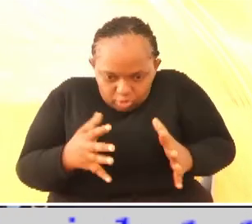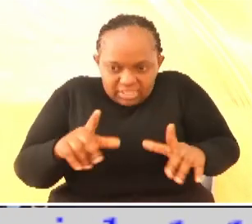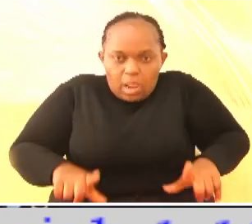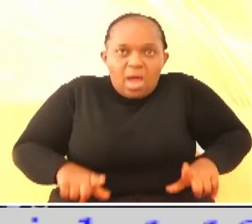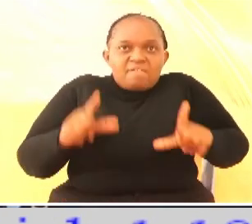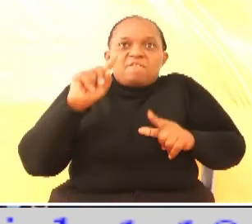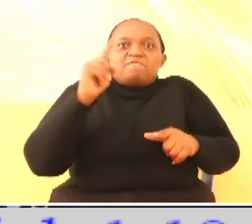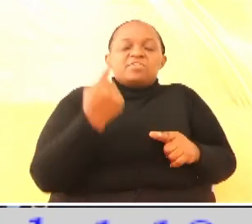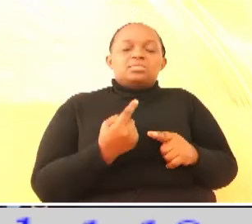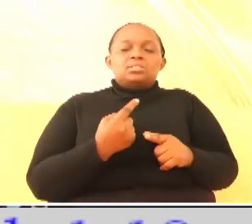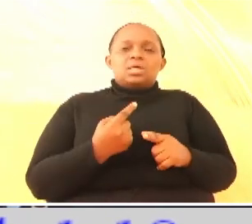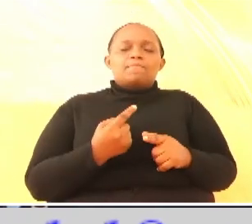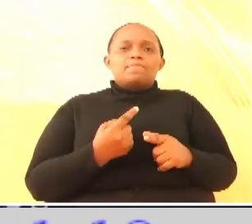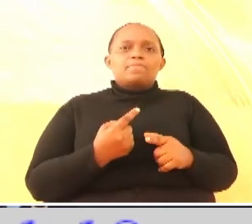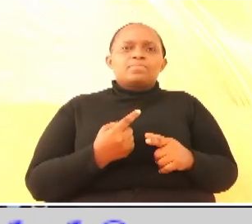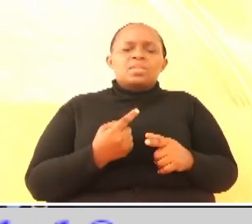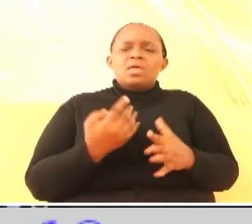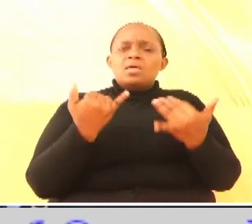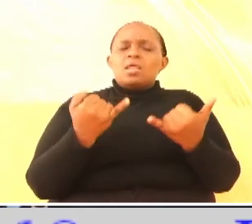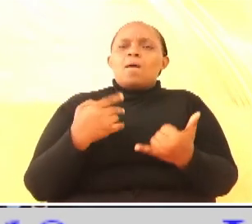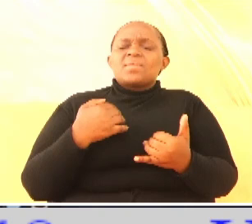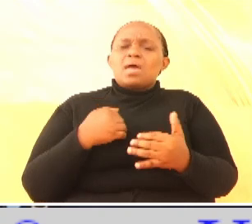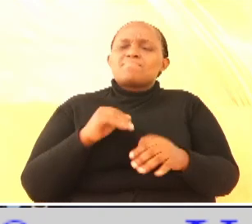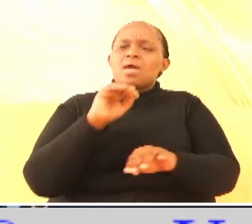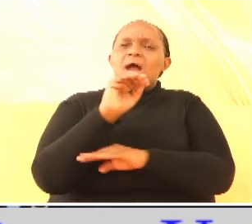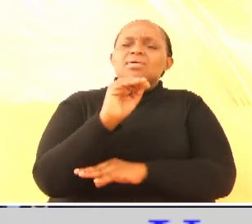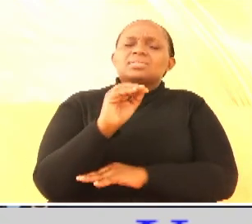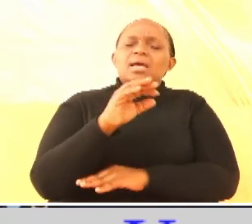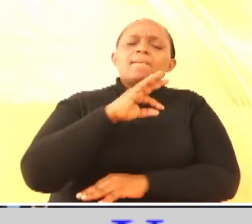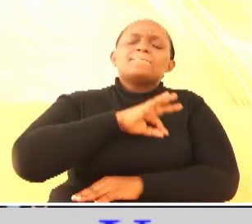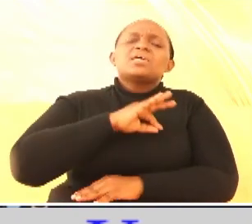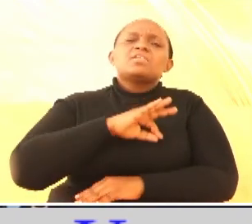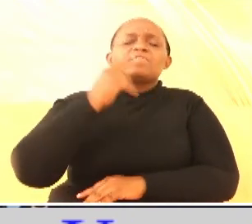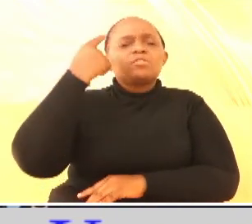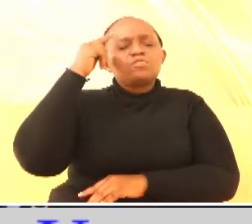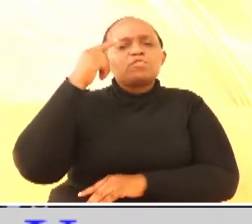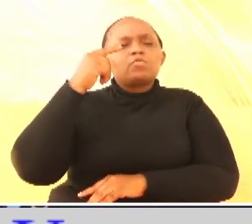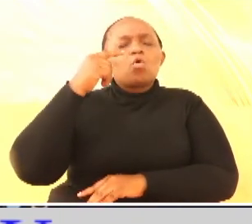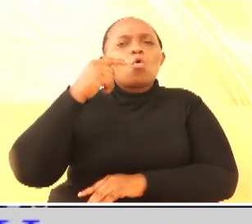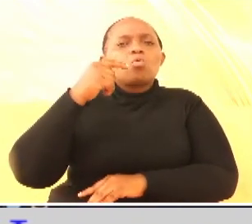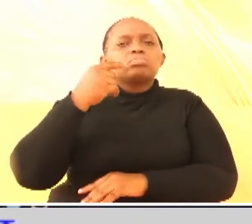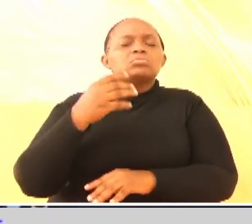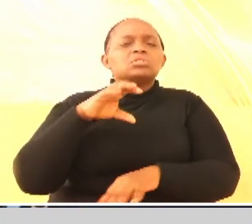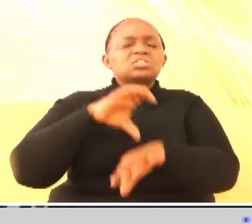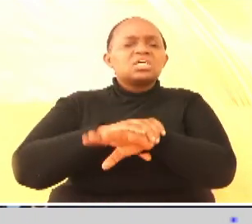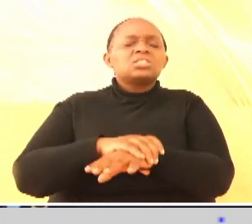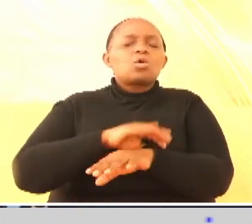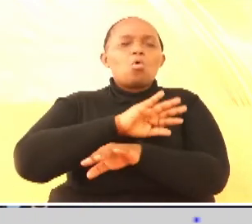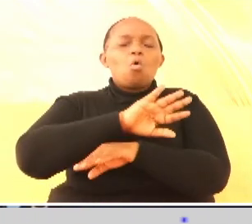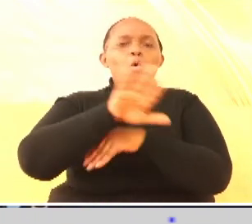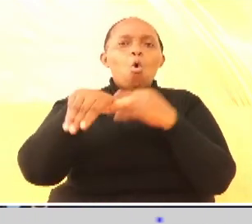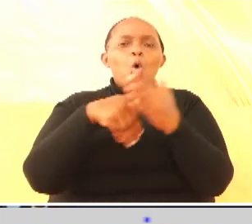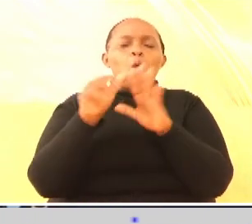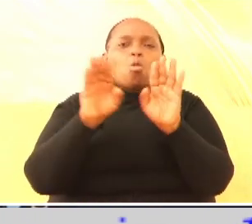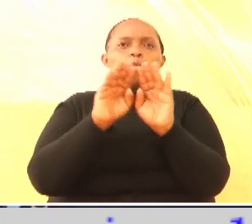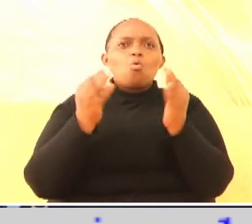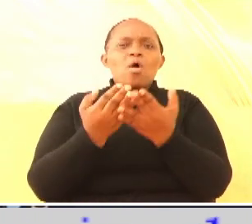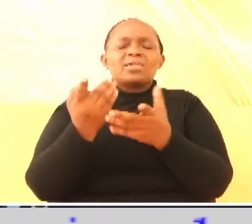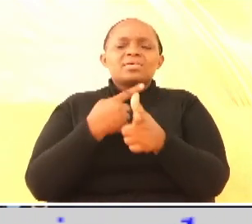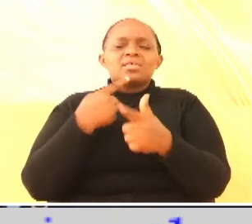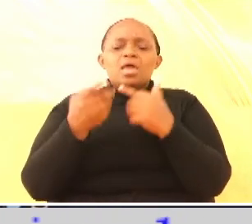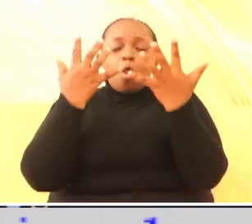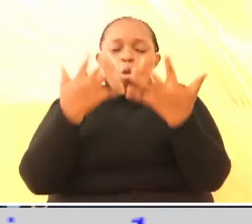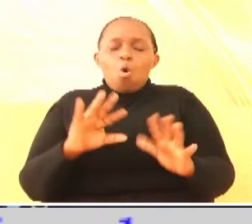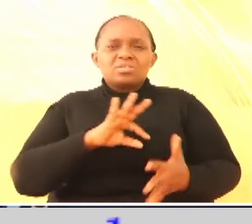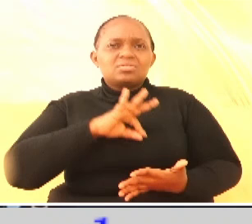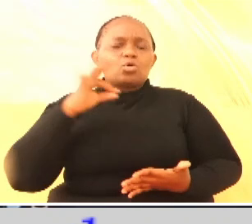do you gain? What is the benefit of gaining the whole world and losing your own soul? Kuna watu wanapenda